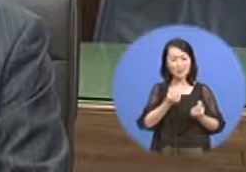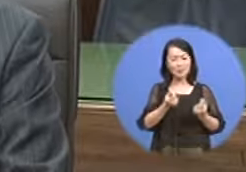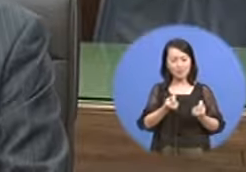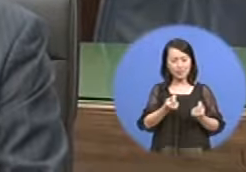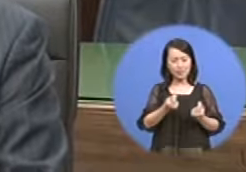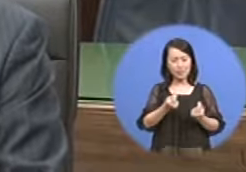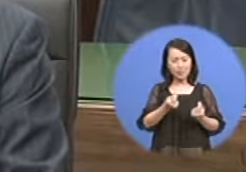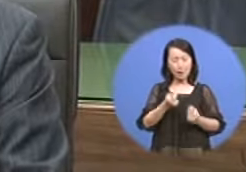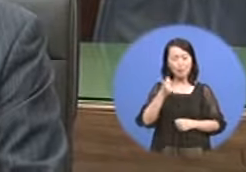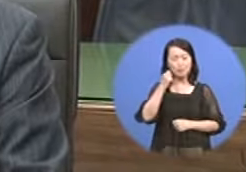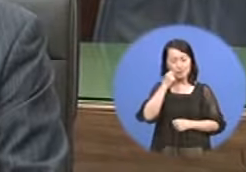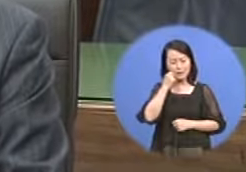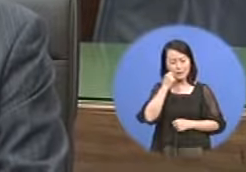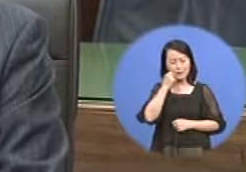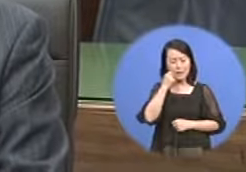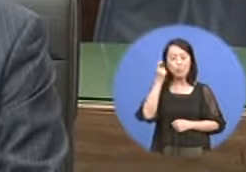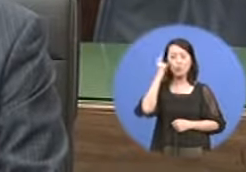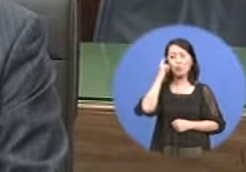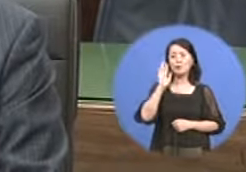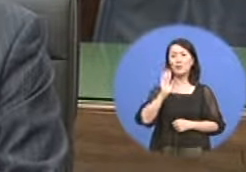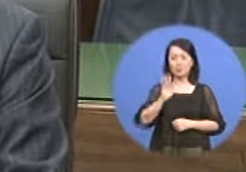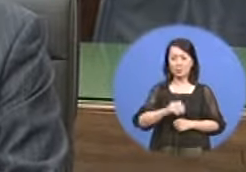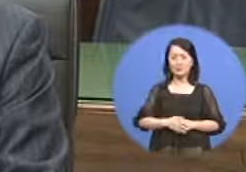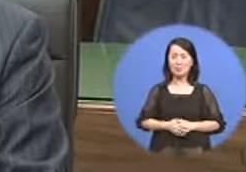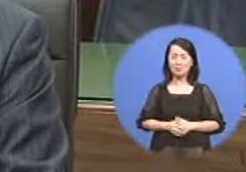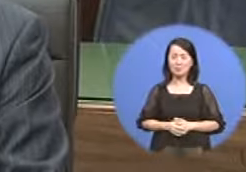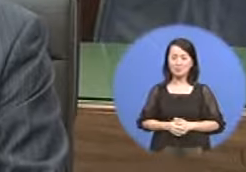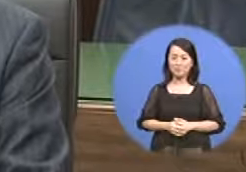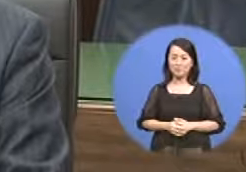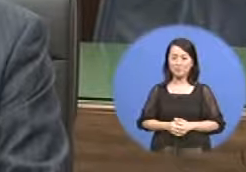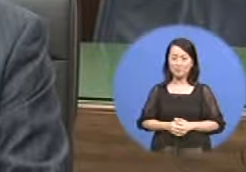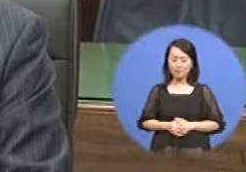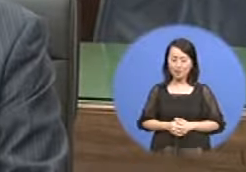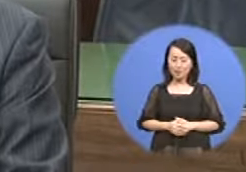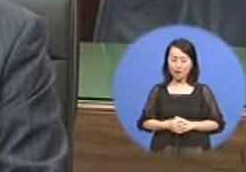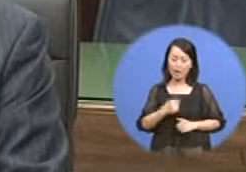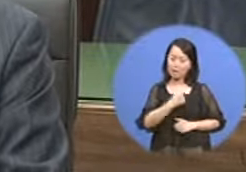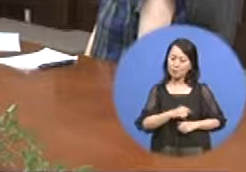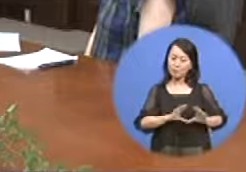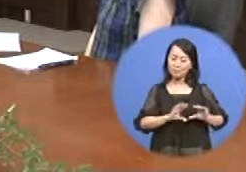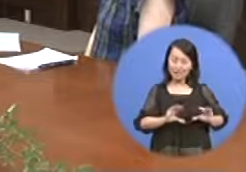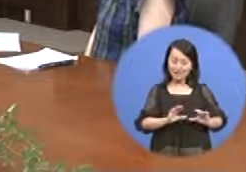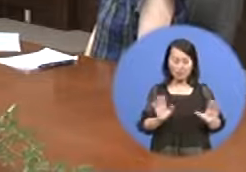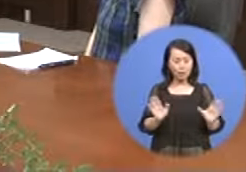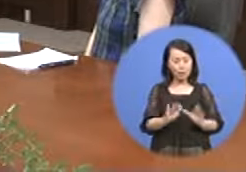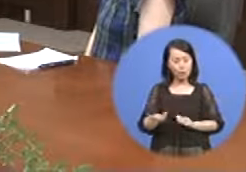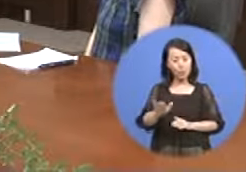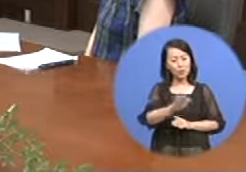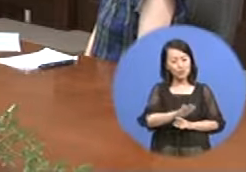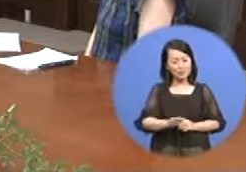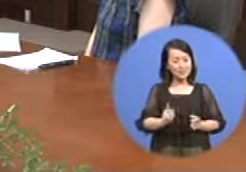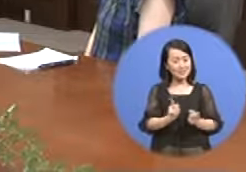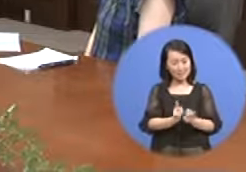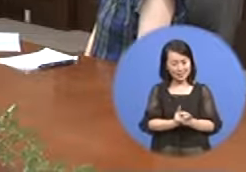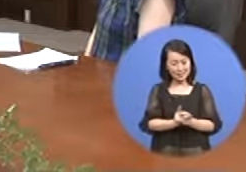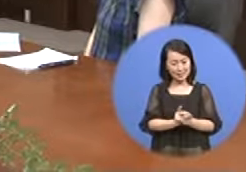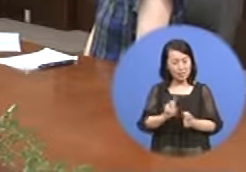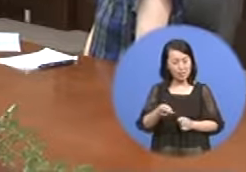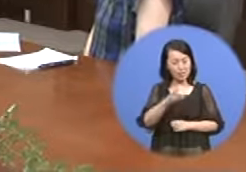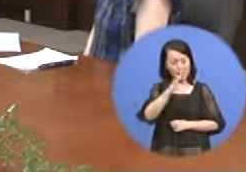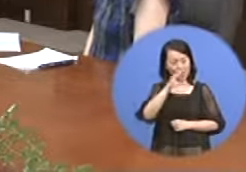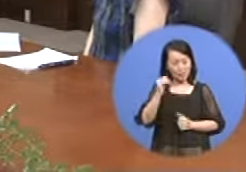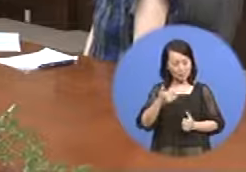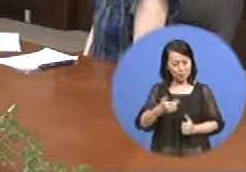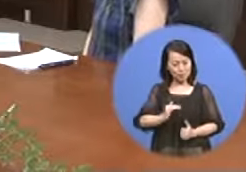もんだなと思います ね、デリケートな子どもさん相手にして、でしかもそのものすごく立派に育てないといけ